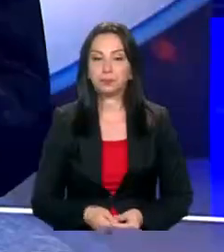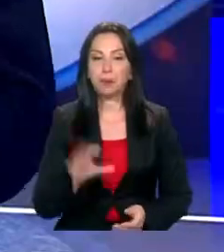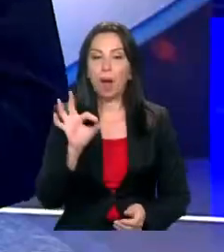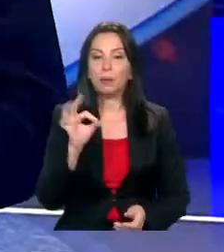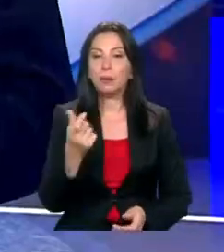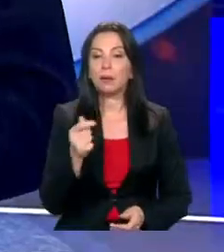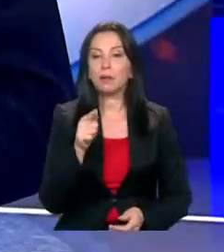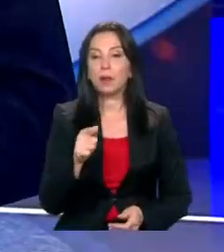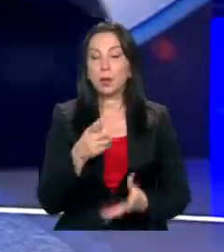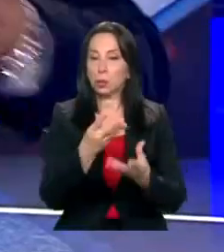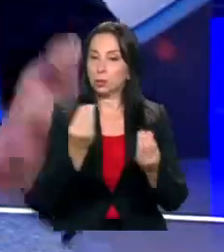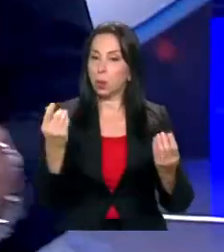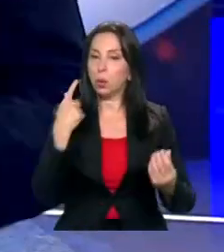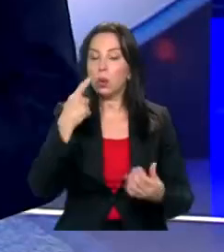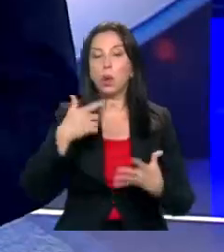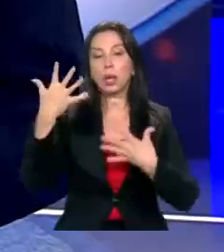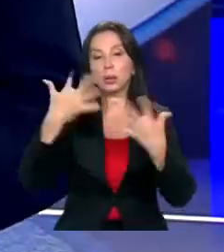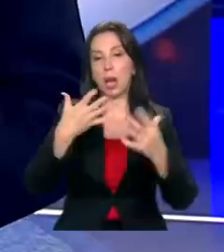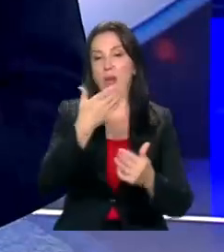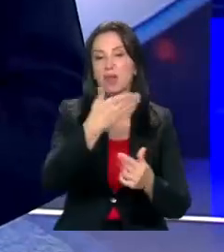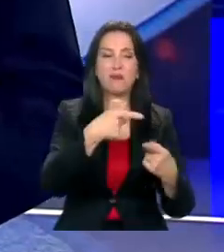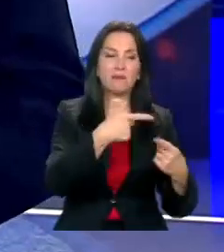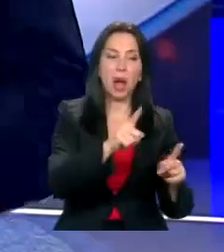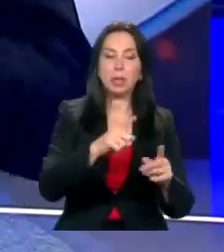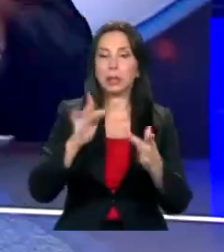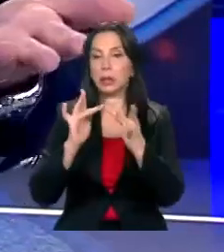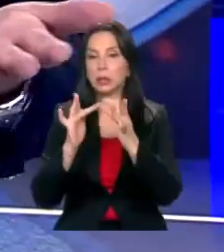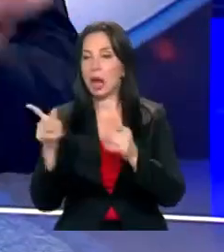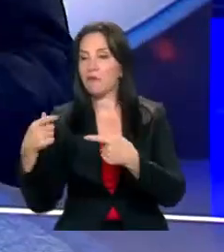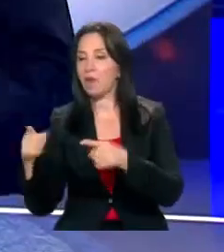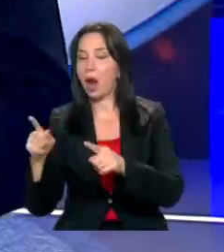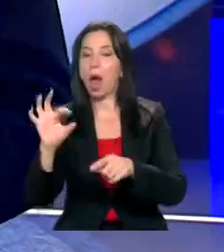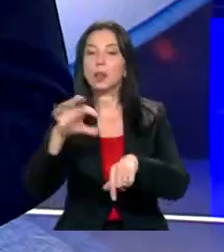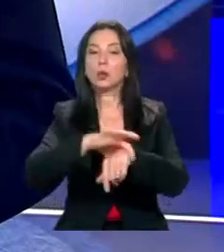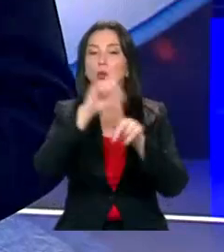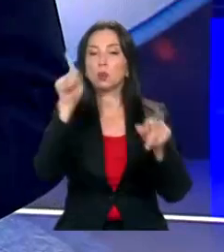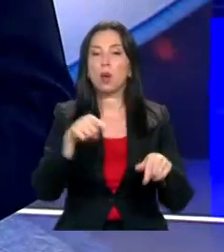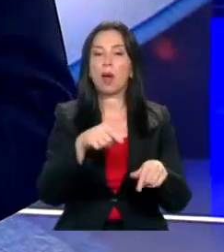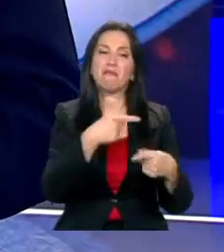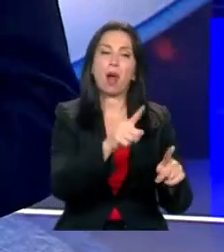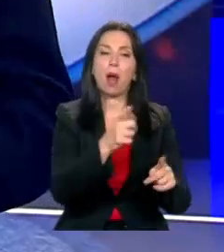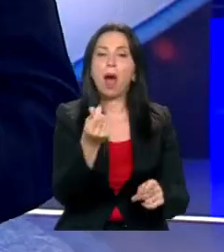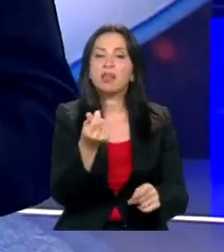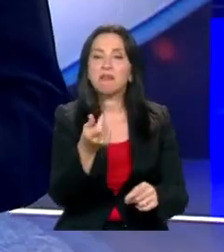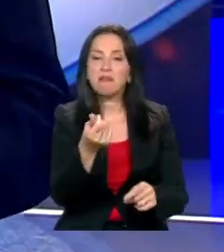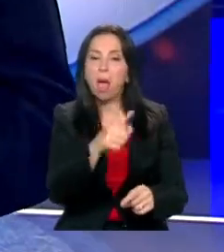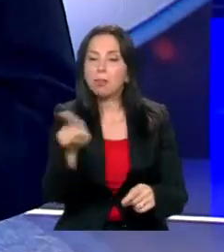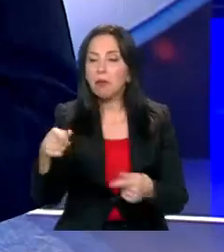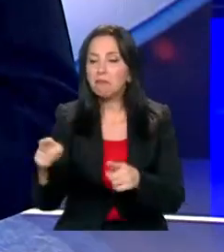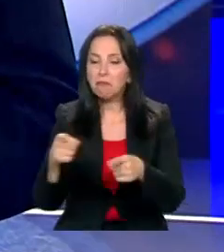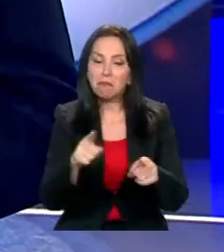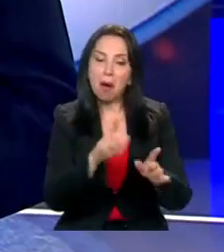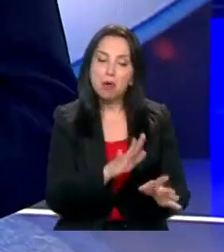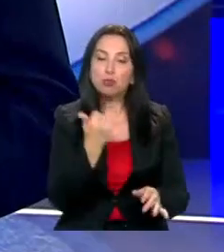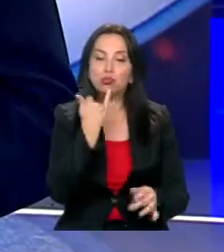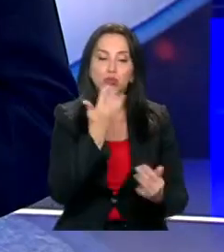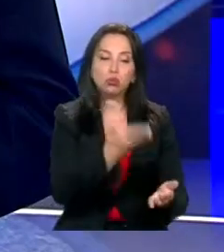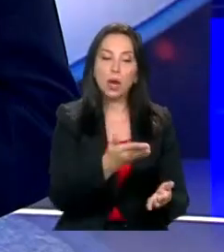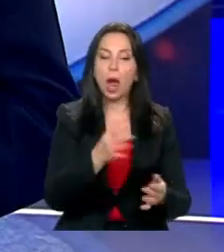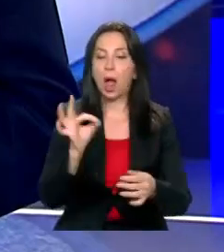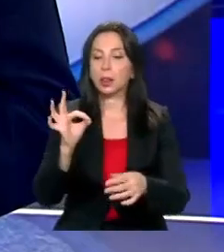Altın fiyatları çoğu zaman televizyonlarda farklı, internette farklı, kuyumcuda farklı. Bu durum haliyle müşteriyle kuyumcuları sık sık